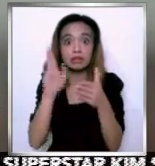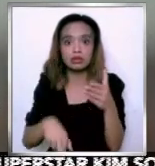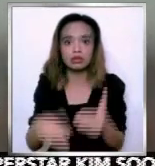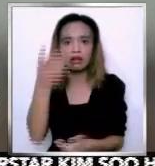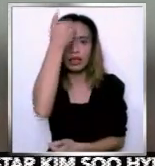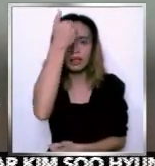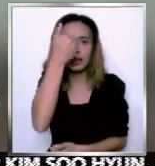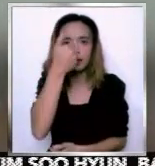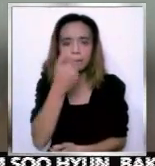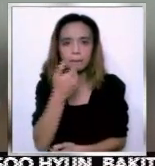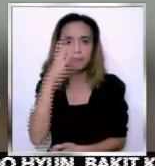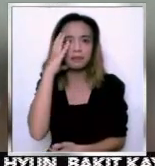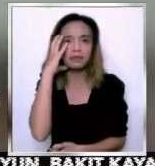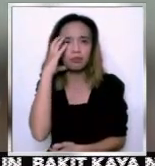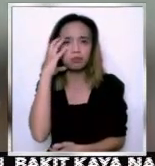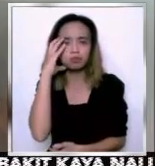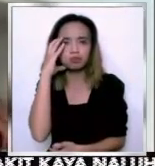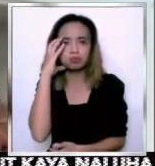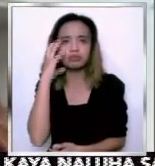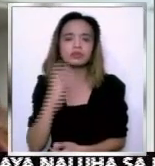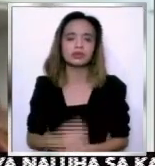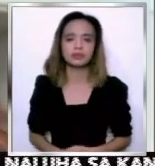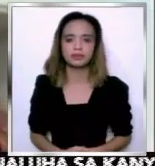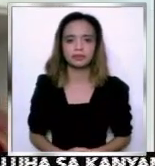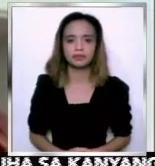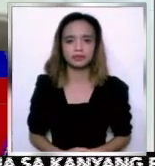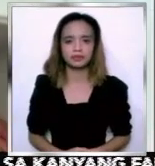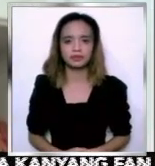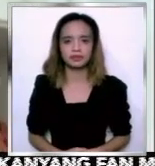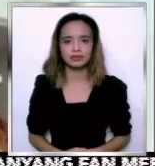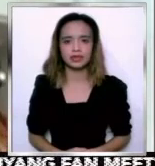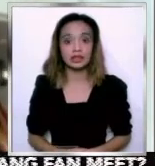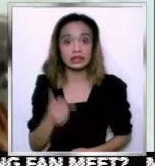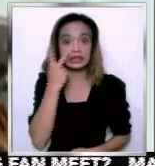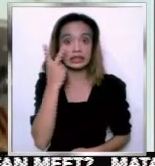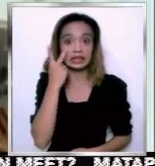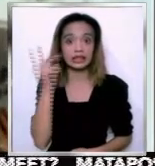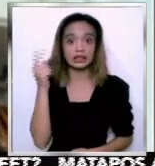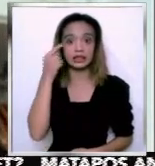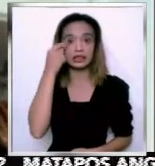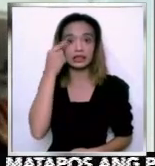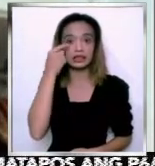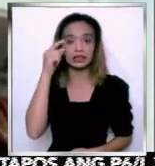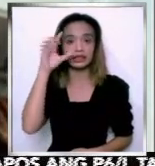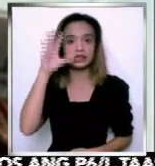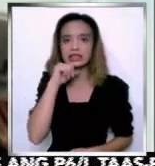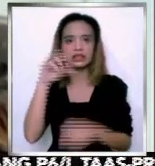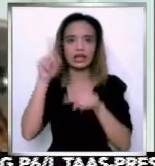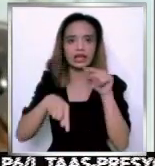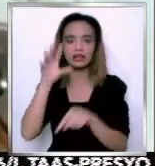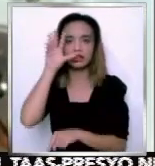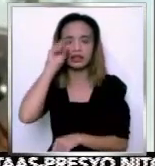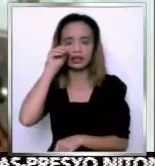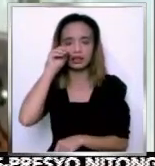naparalisa ang kalahati ng kanyang mukha. As you can see, this eye is not blinking.